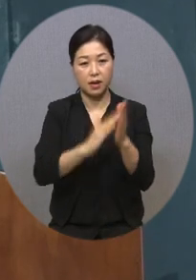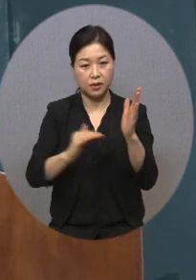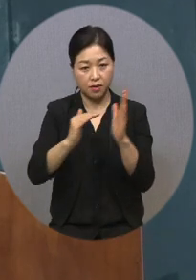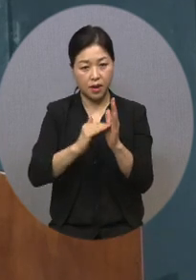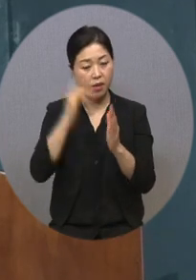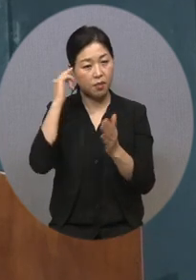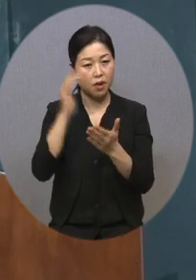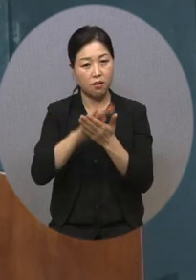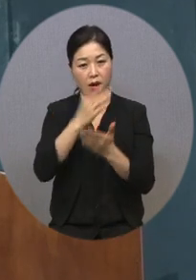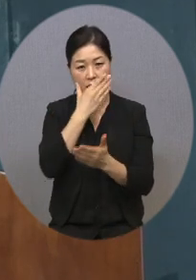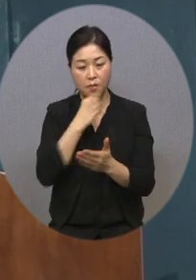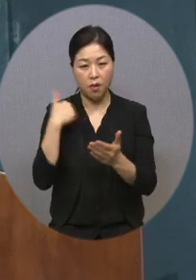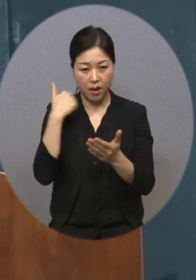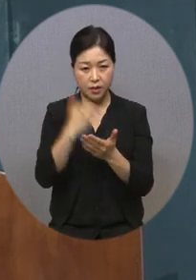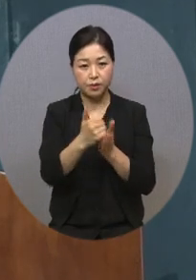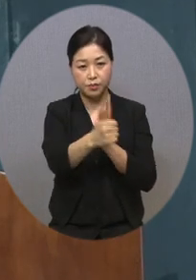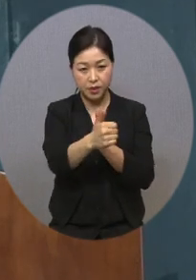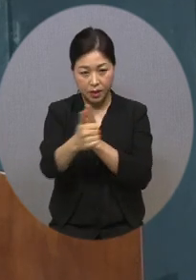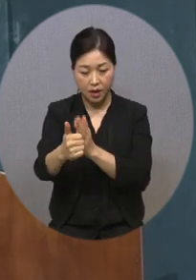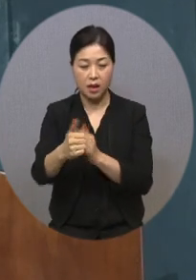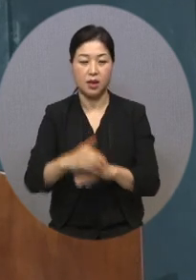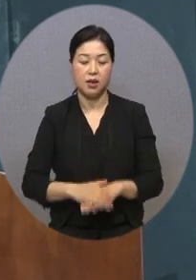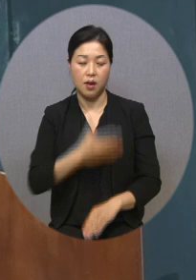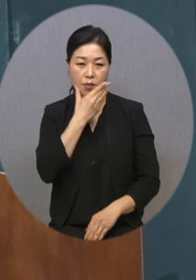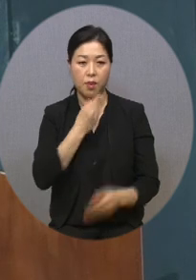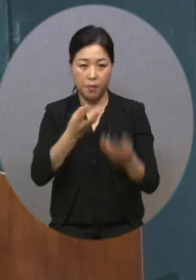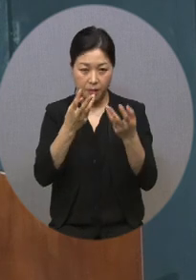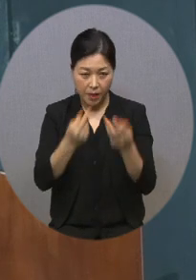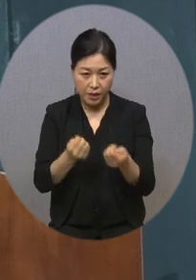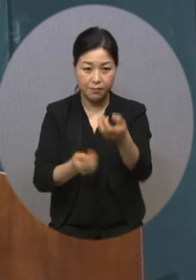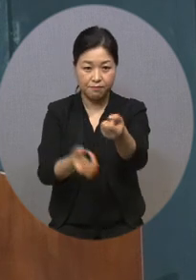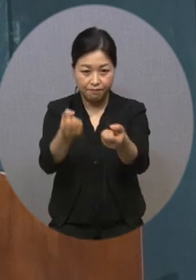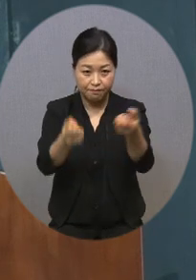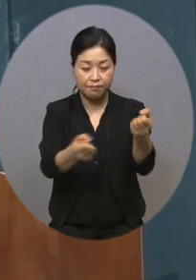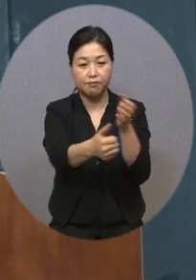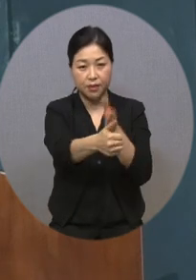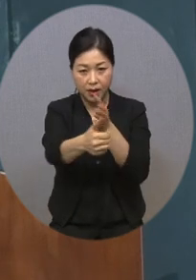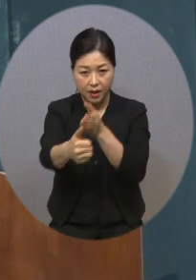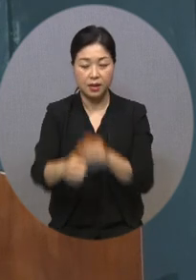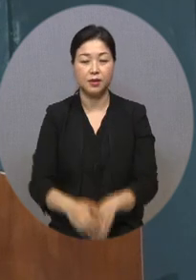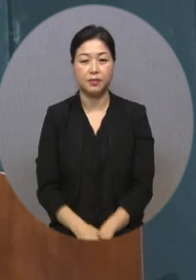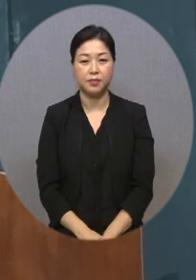행복이 깃드시길 바랍니다. 새해 복 많이 받으세요.